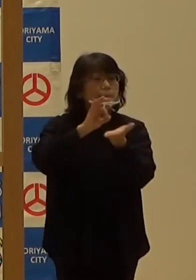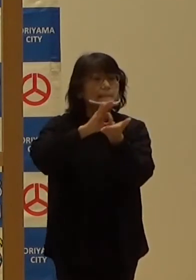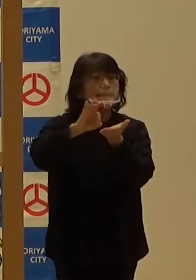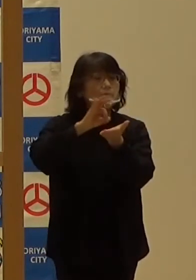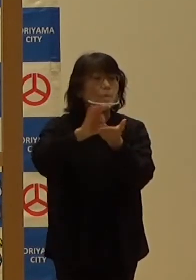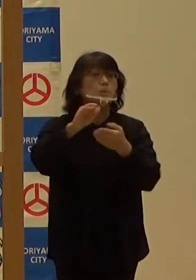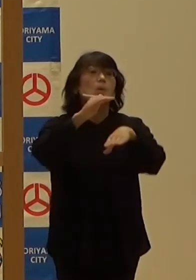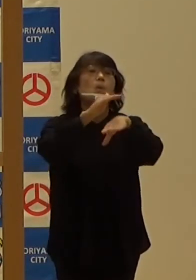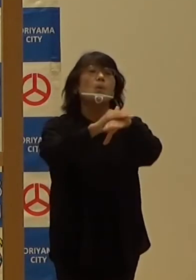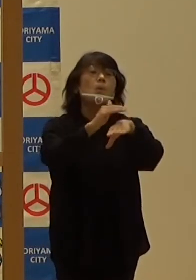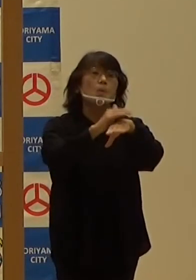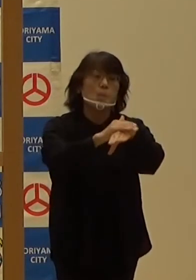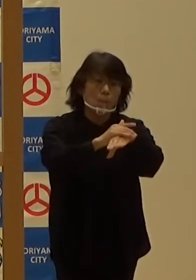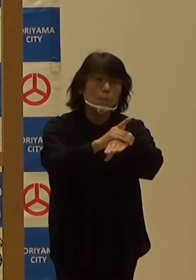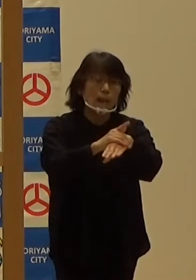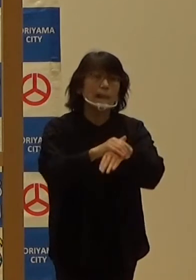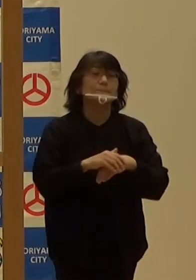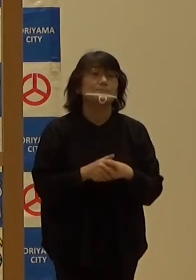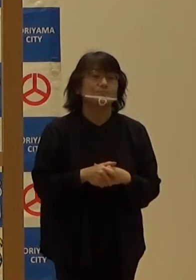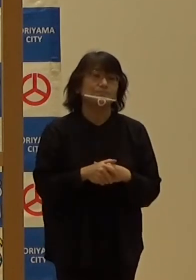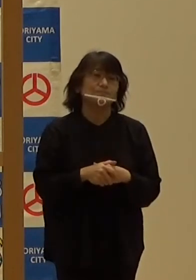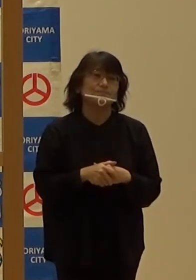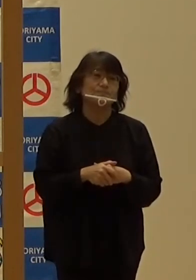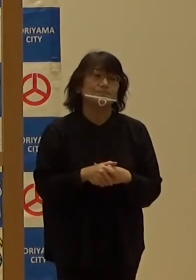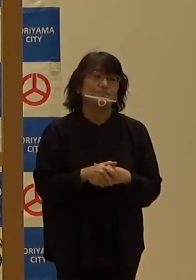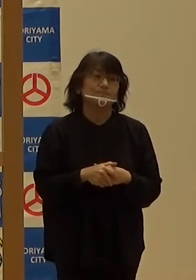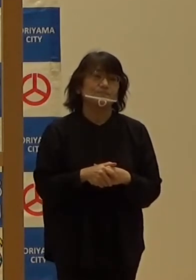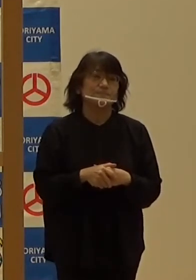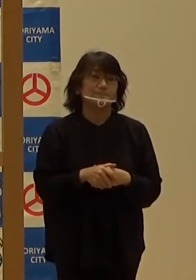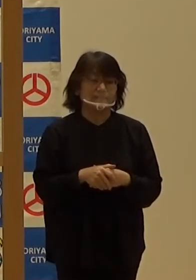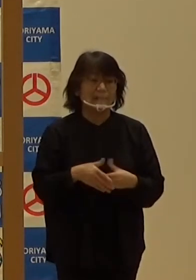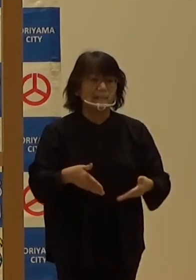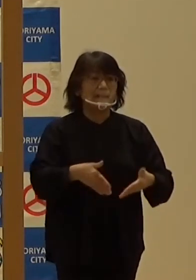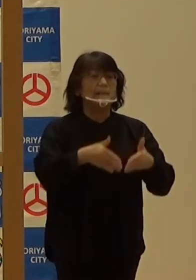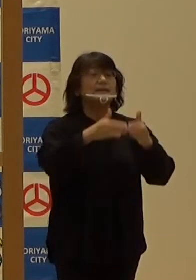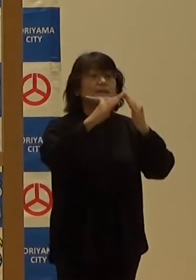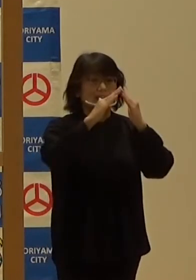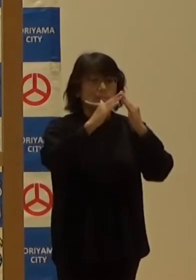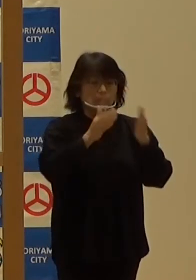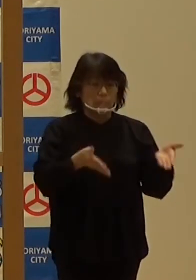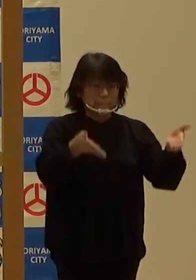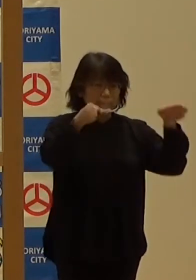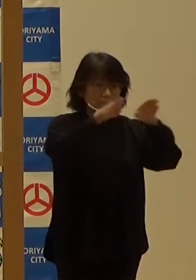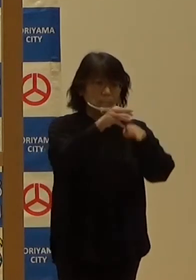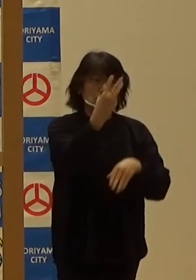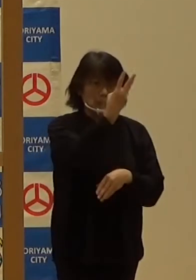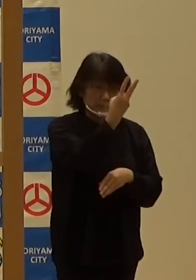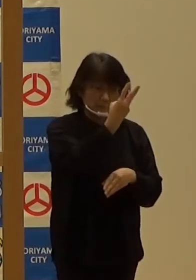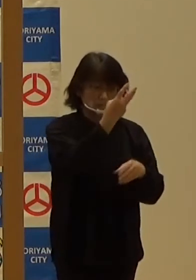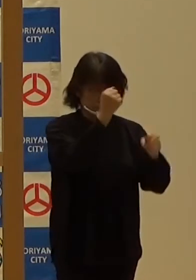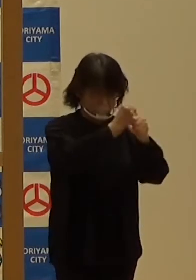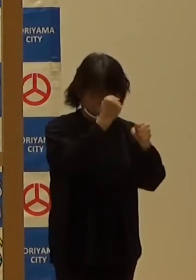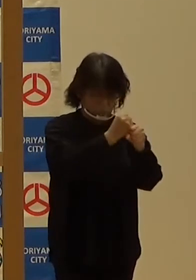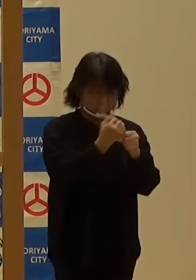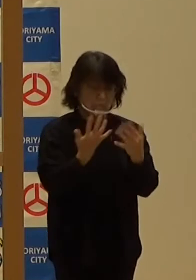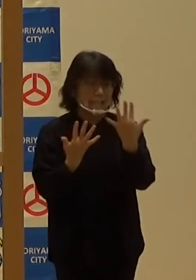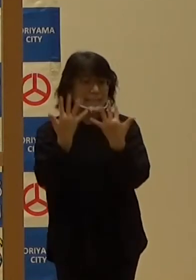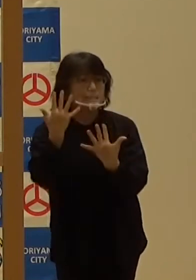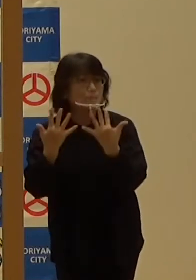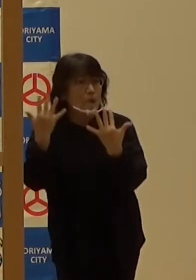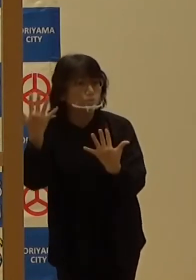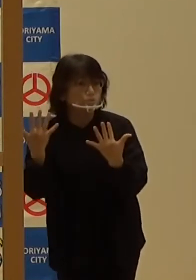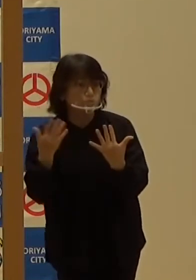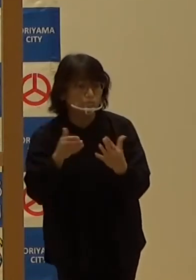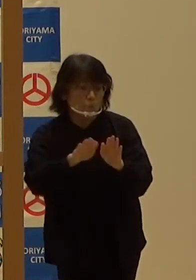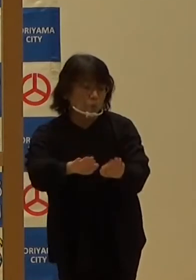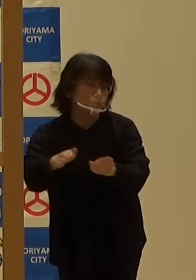当然建物を3つ建てるようなことになってきます。なおかつこう芝生の